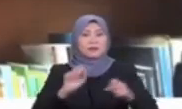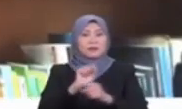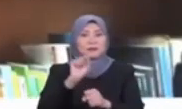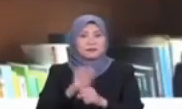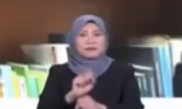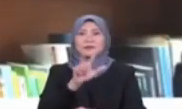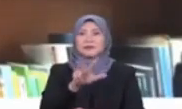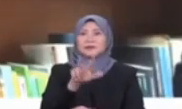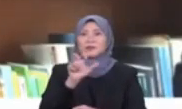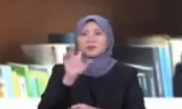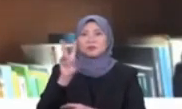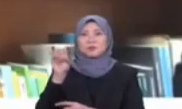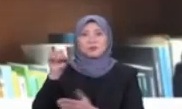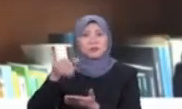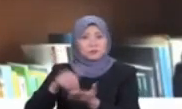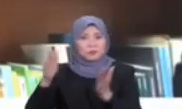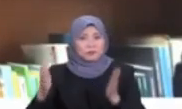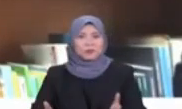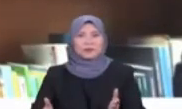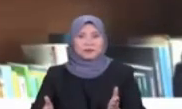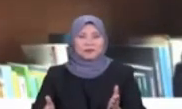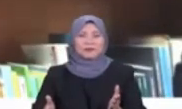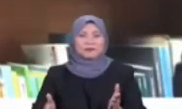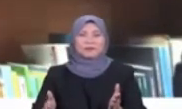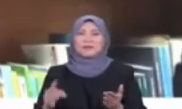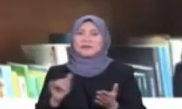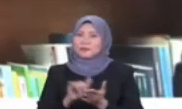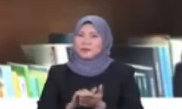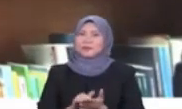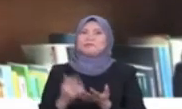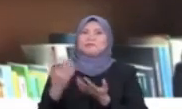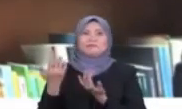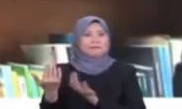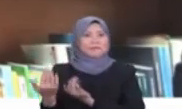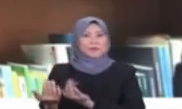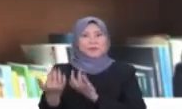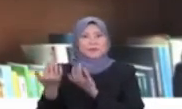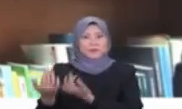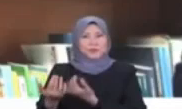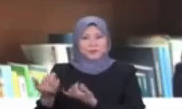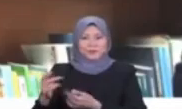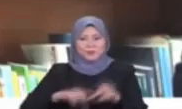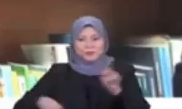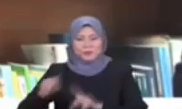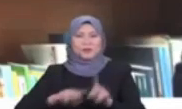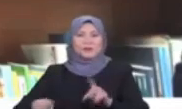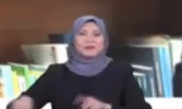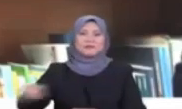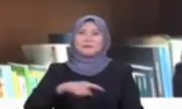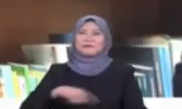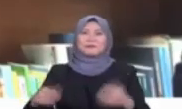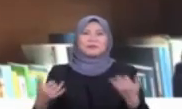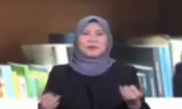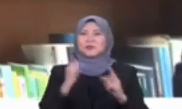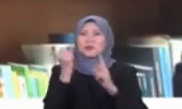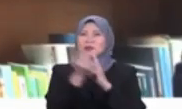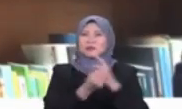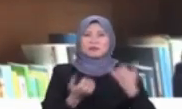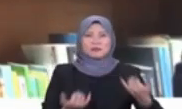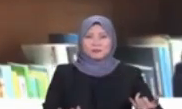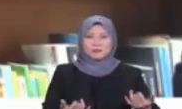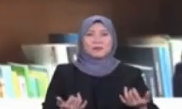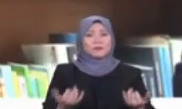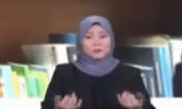merupakan satu yang saya rasakan mahu ditunggu-tunggu oleh ramai berdasarkan kepada kedudukan semasa, dan ini